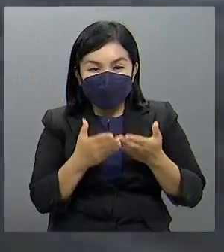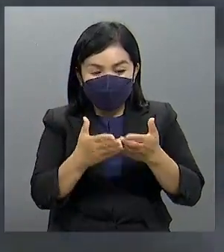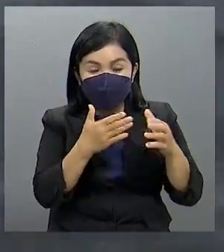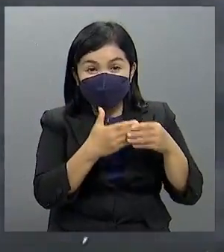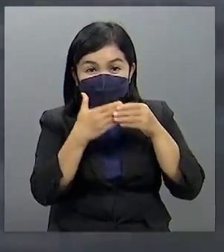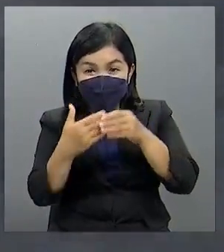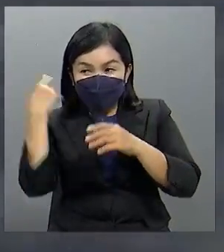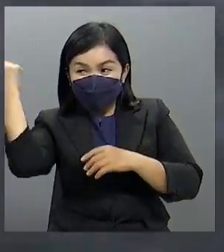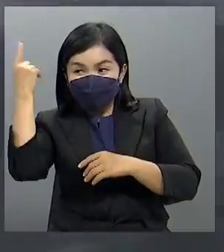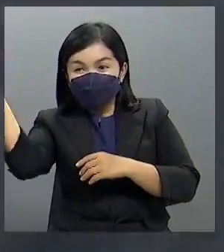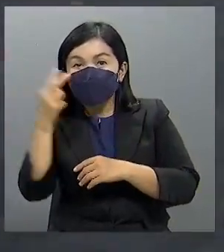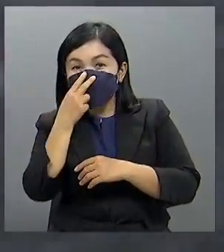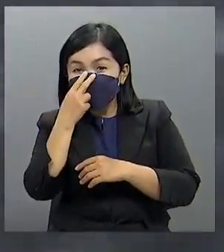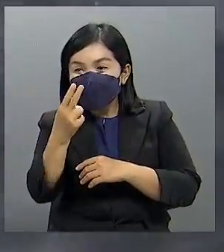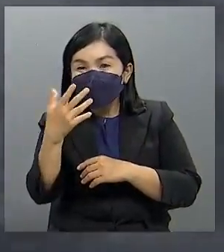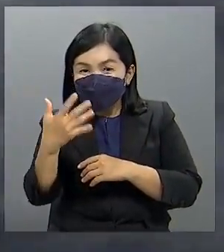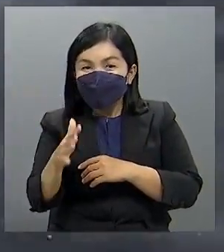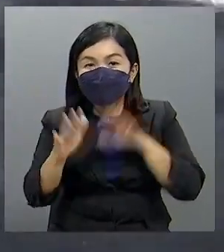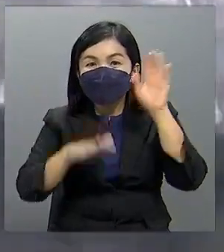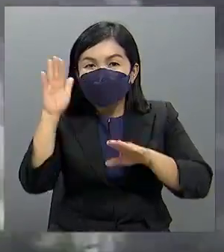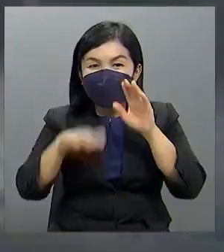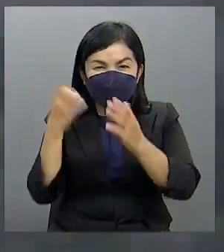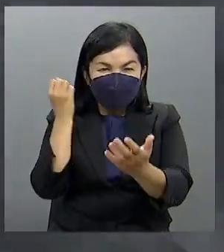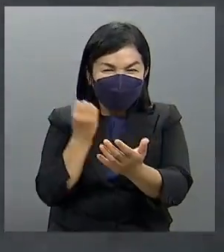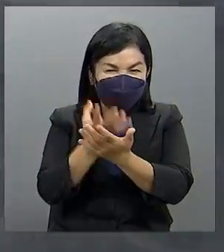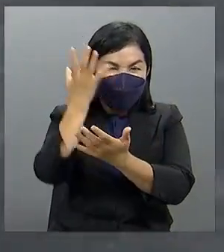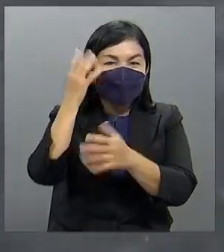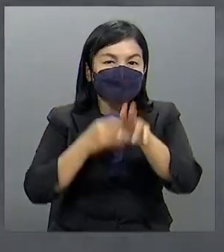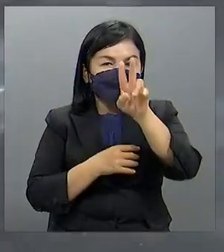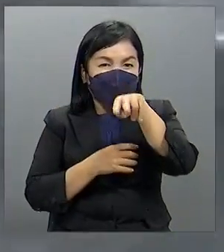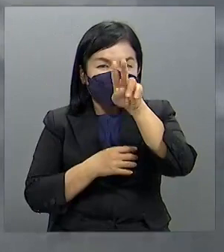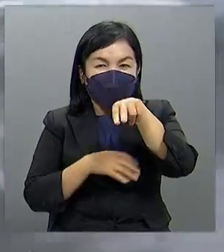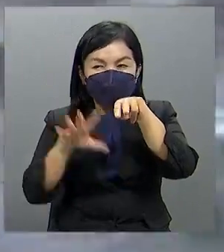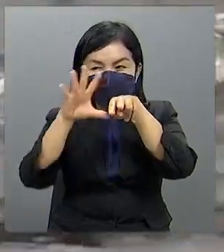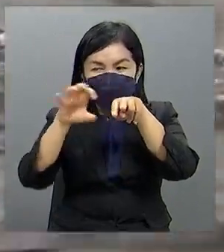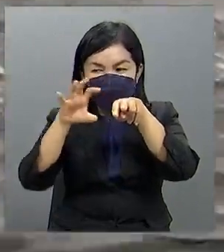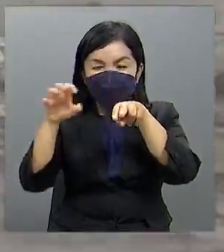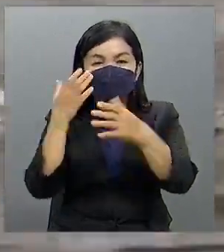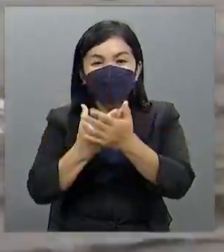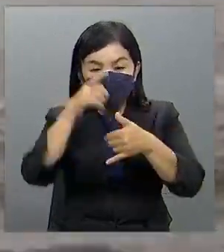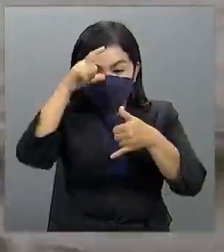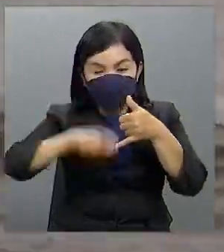วานบรูด้าคิดราคาสูงถึง2,500 บาทต่อคนค่ะ